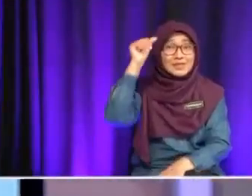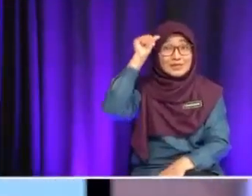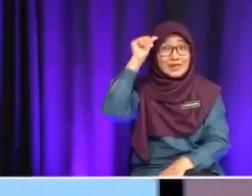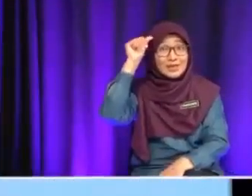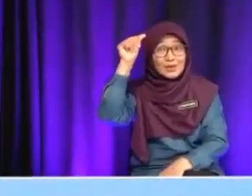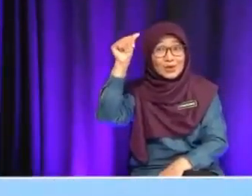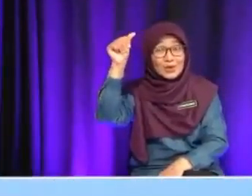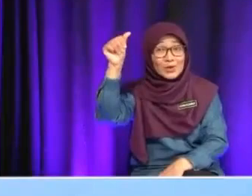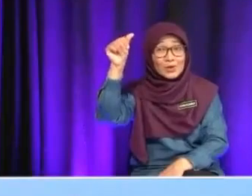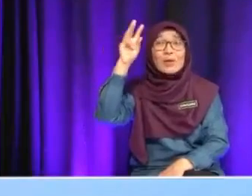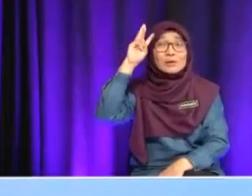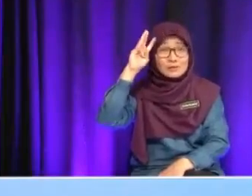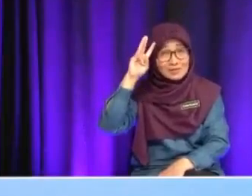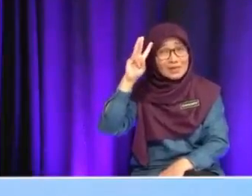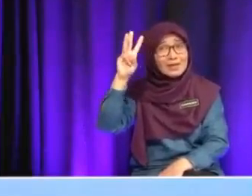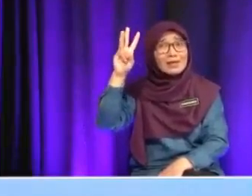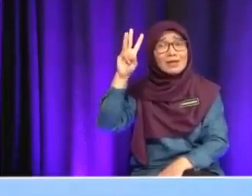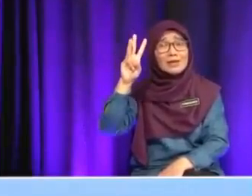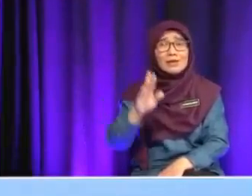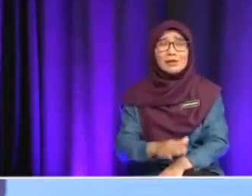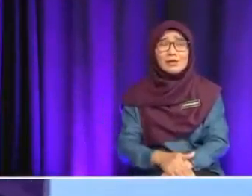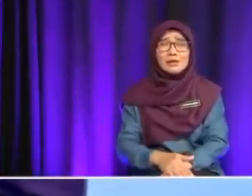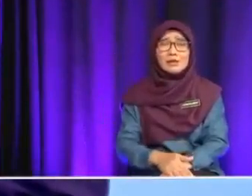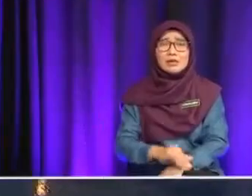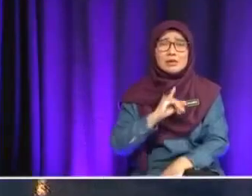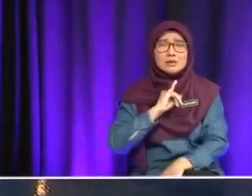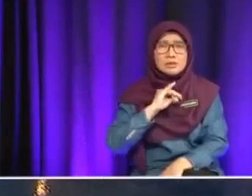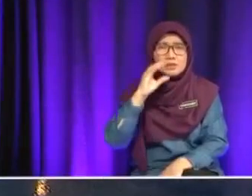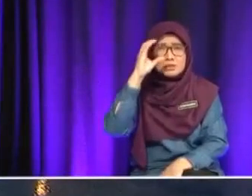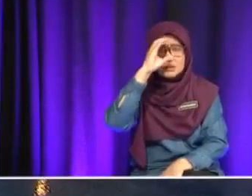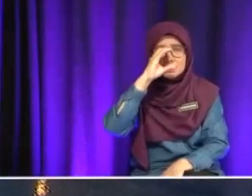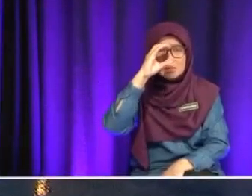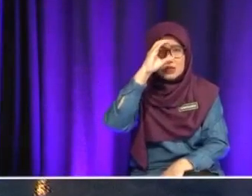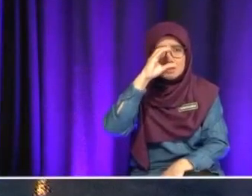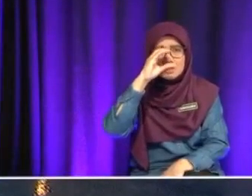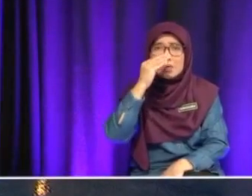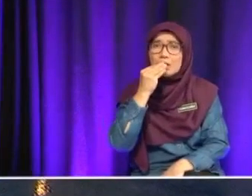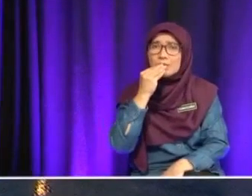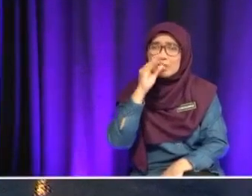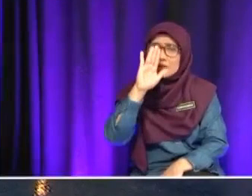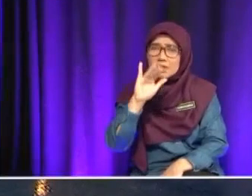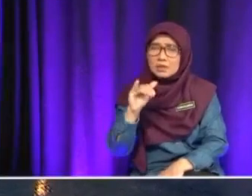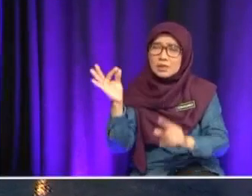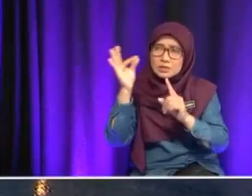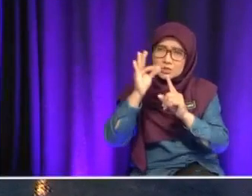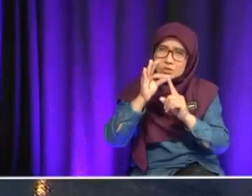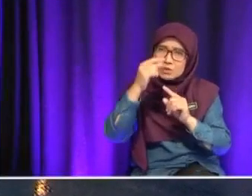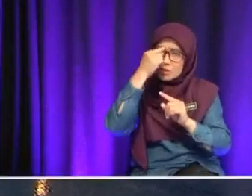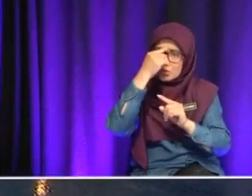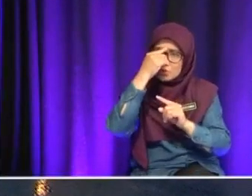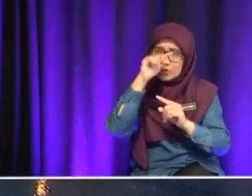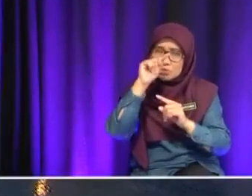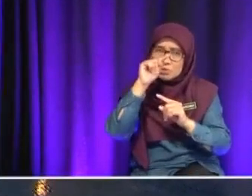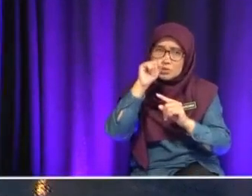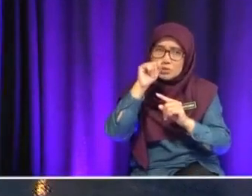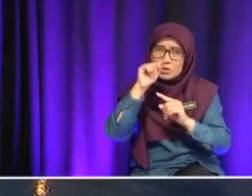Assalamualaikum. Oh, waalaikumsalam. Adik, akak ni tengah cari makanan yang sesuai untuk dihidang kepada tetamu.